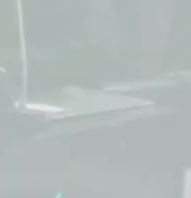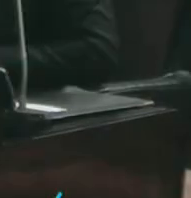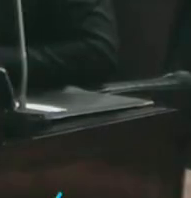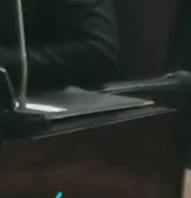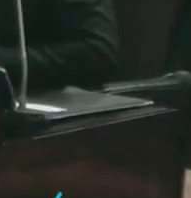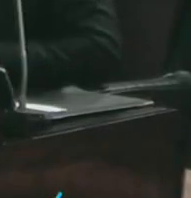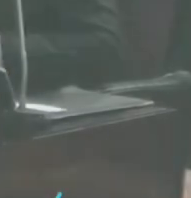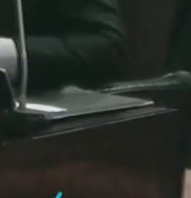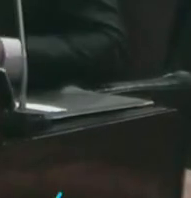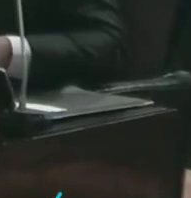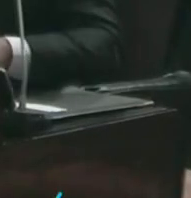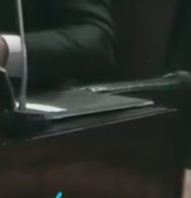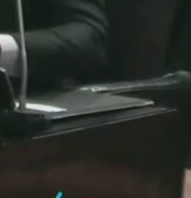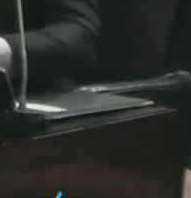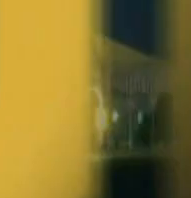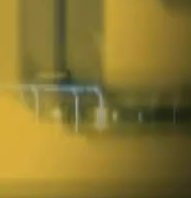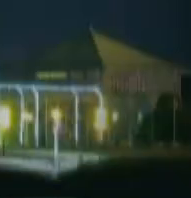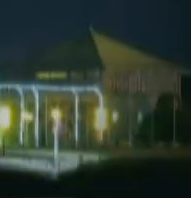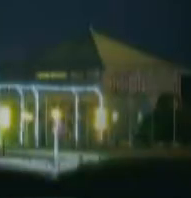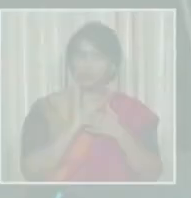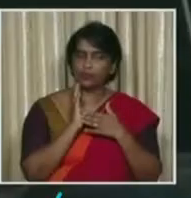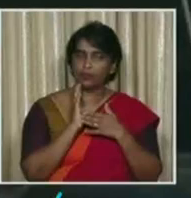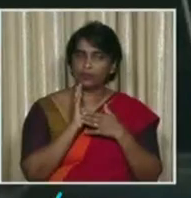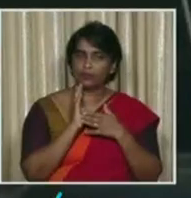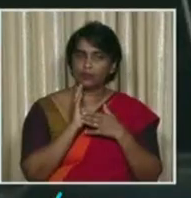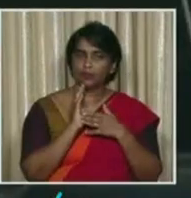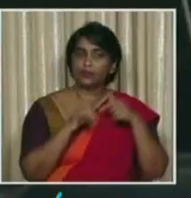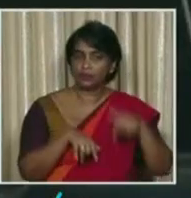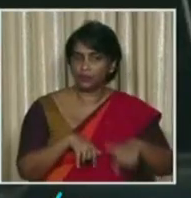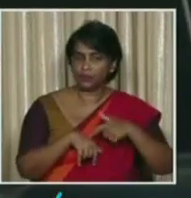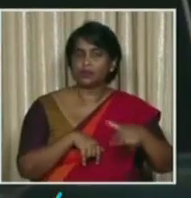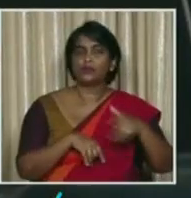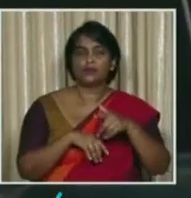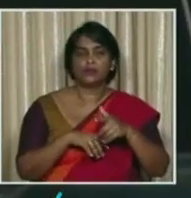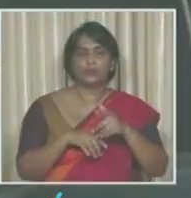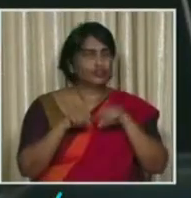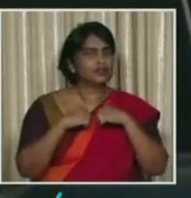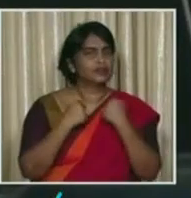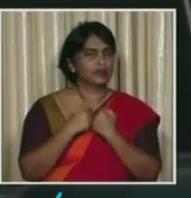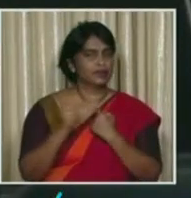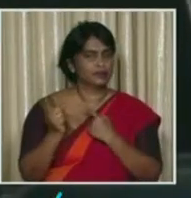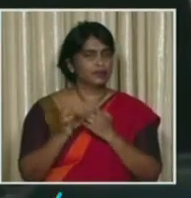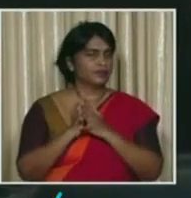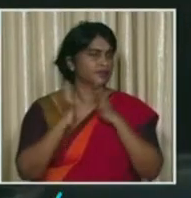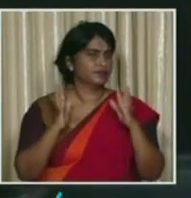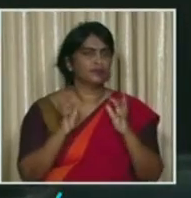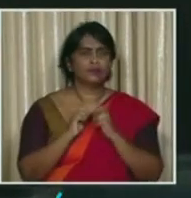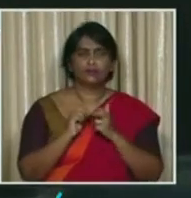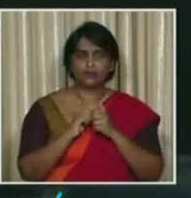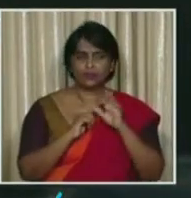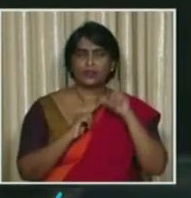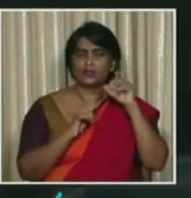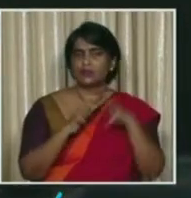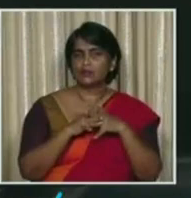තනතුරට පත් කර ඇති බව දැනුම් දෙනු කැමැත්තෙමි. මේ මොහොත වෙනකොට සමුපකාර රක්ෂණ සමාගමේ බරපතල ගැටලුවක් ඇතිලා තියෙනවා.